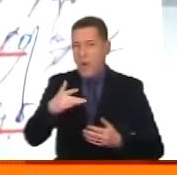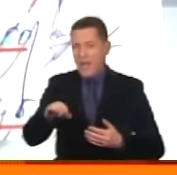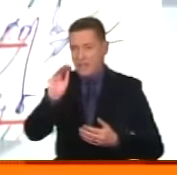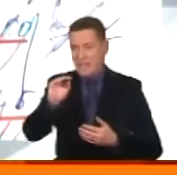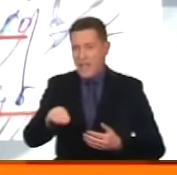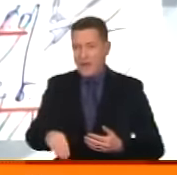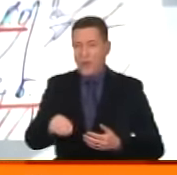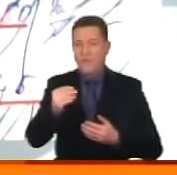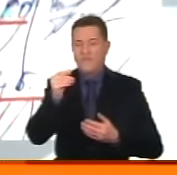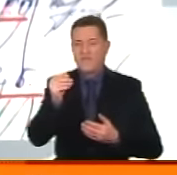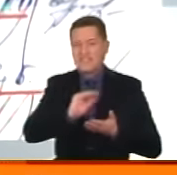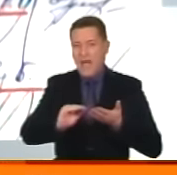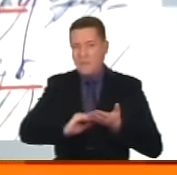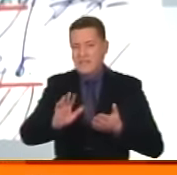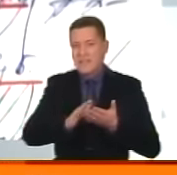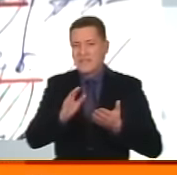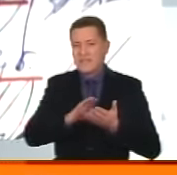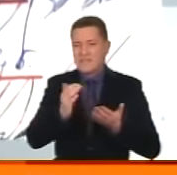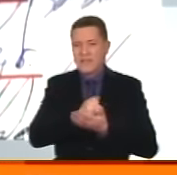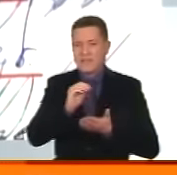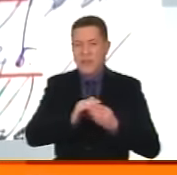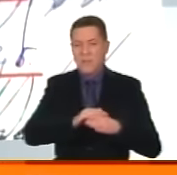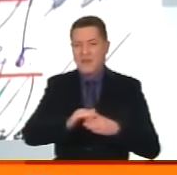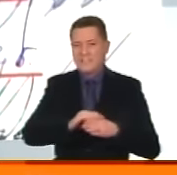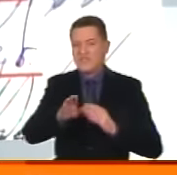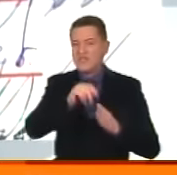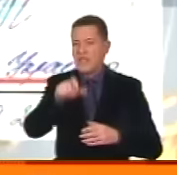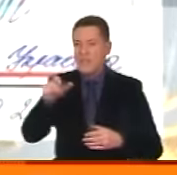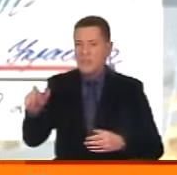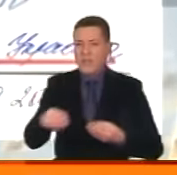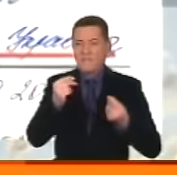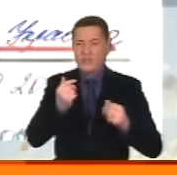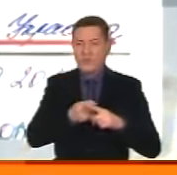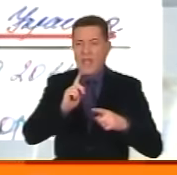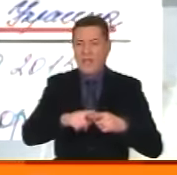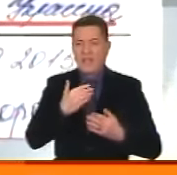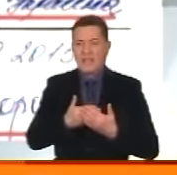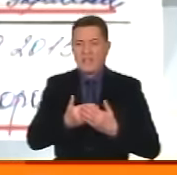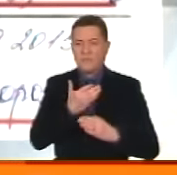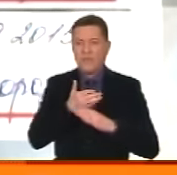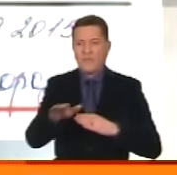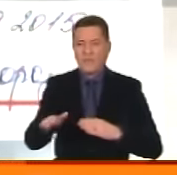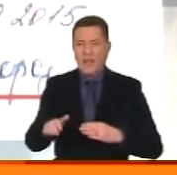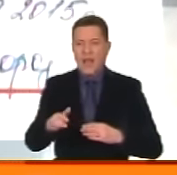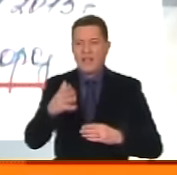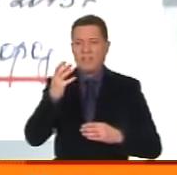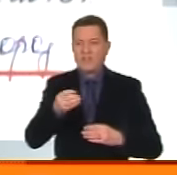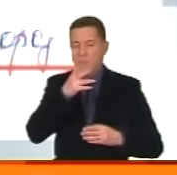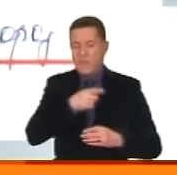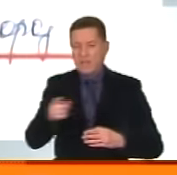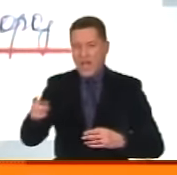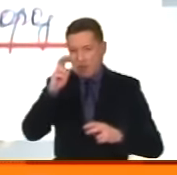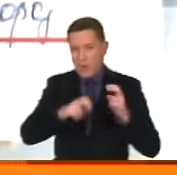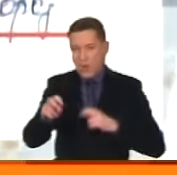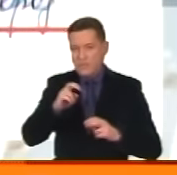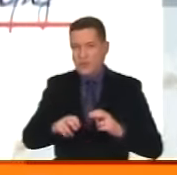вилучених записах оперативники знайшли прізвища депутатів, наближених до Корбана, і суми, які їм начебто виділяли. А ще під час обшуків, твердять у